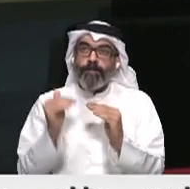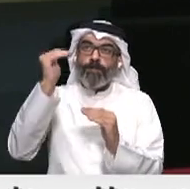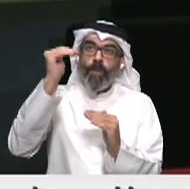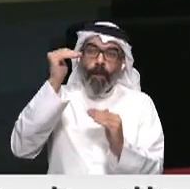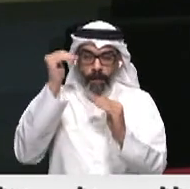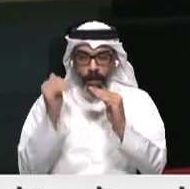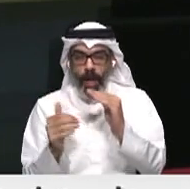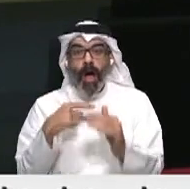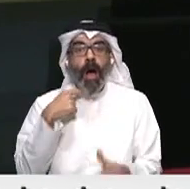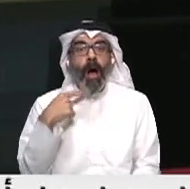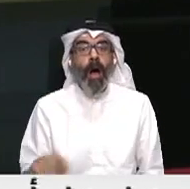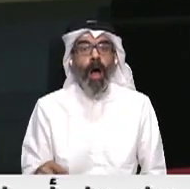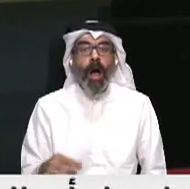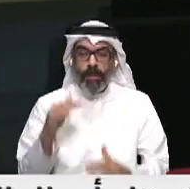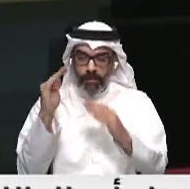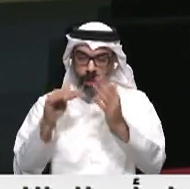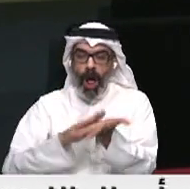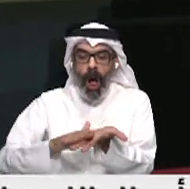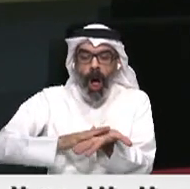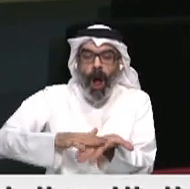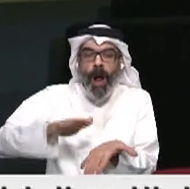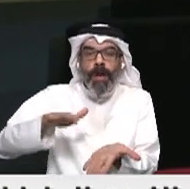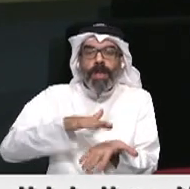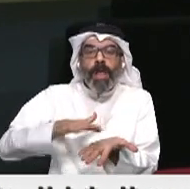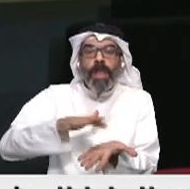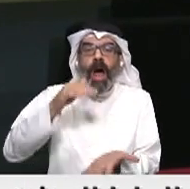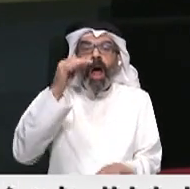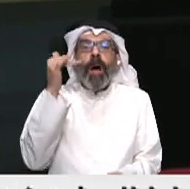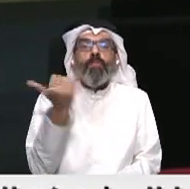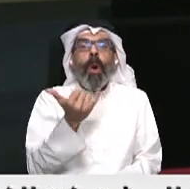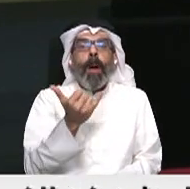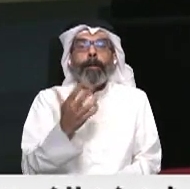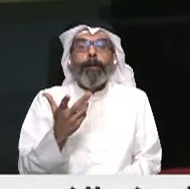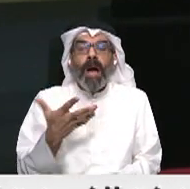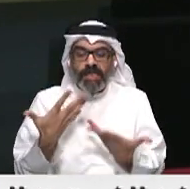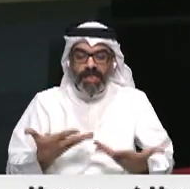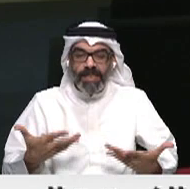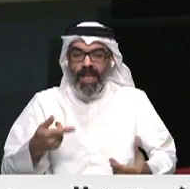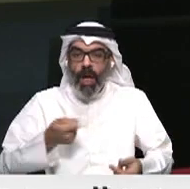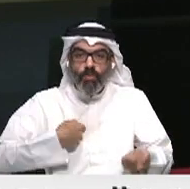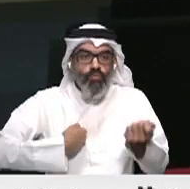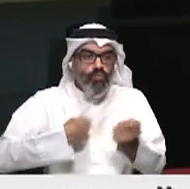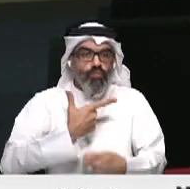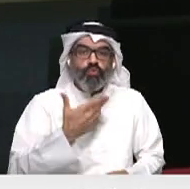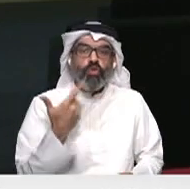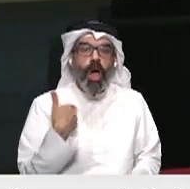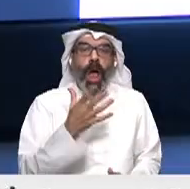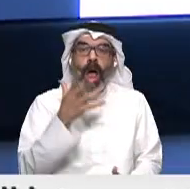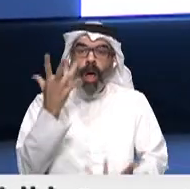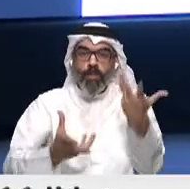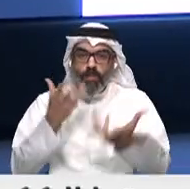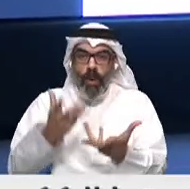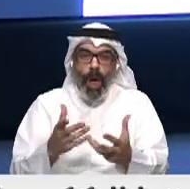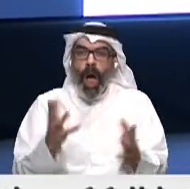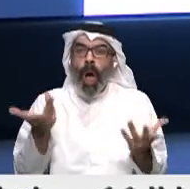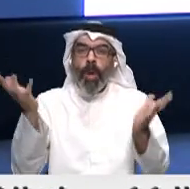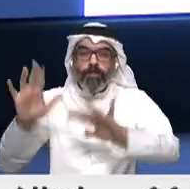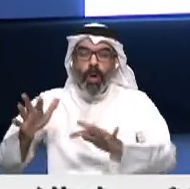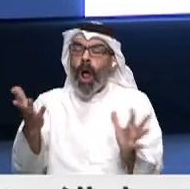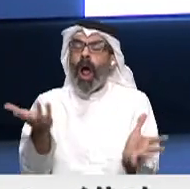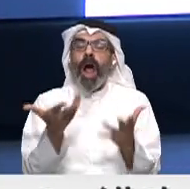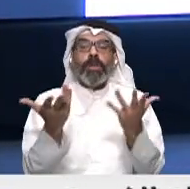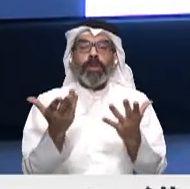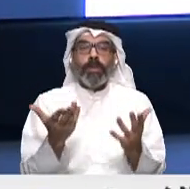خطر فلازم يكون على الدور الارضي وتكون هناك سهله الحركه في خروج في اثناء وقوع الكارثه كما تم